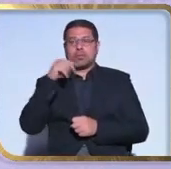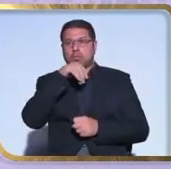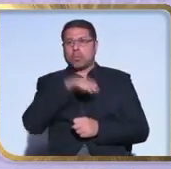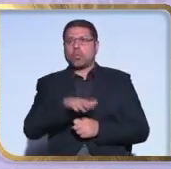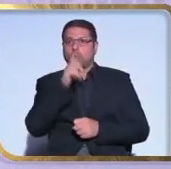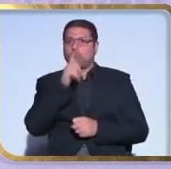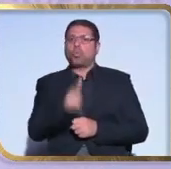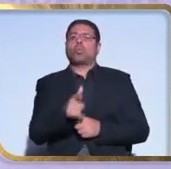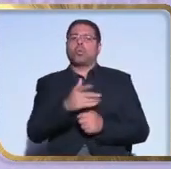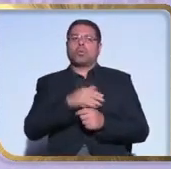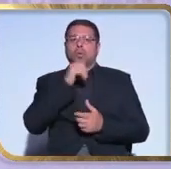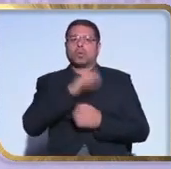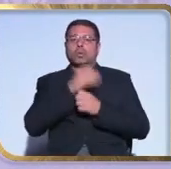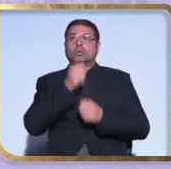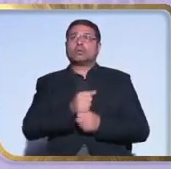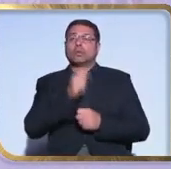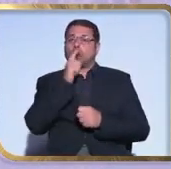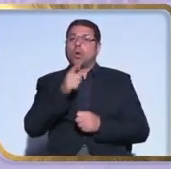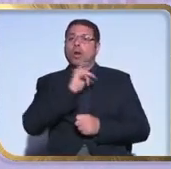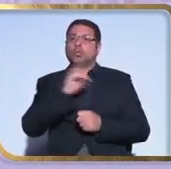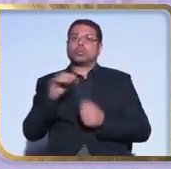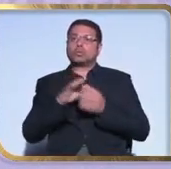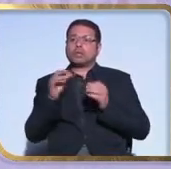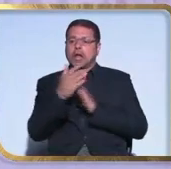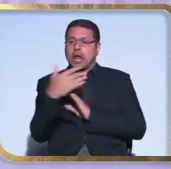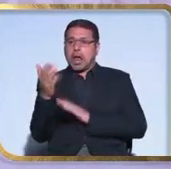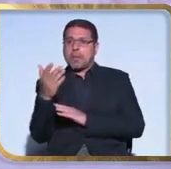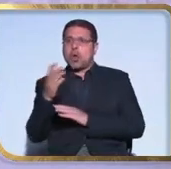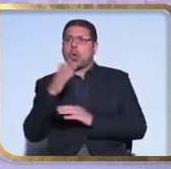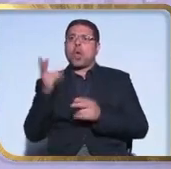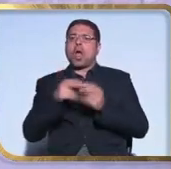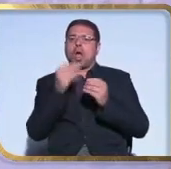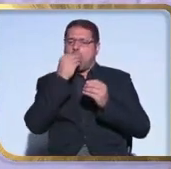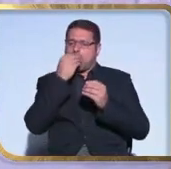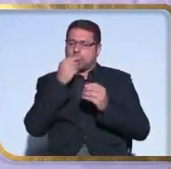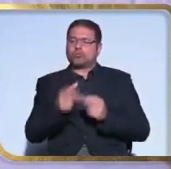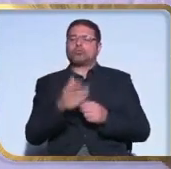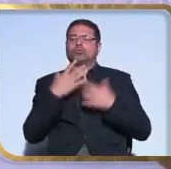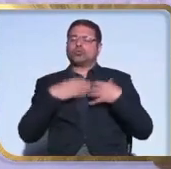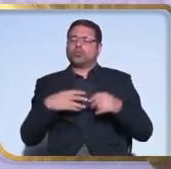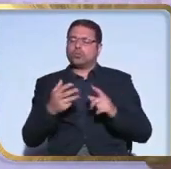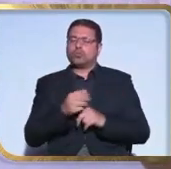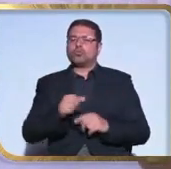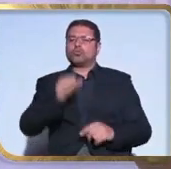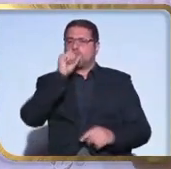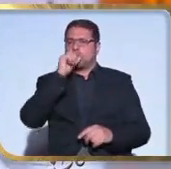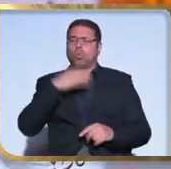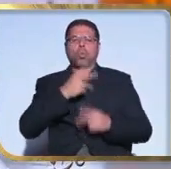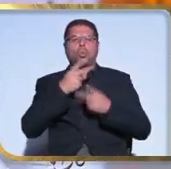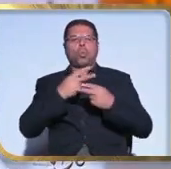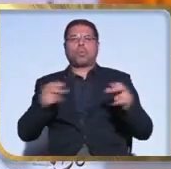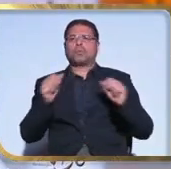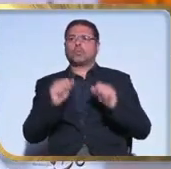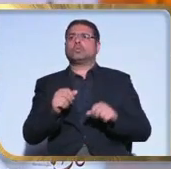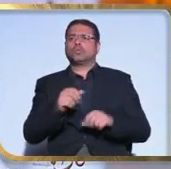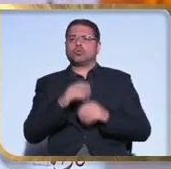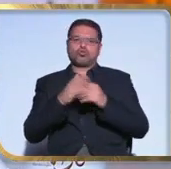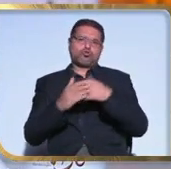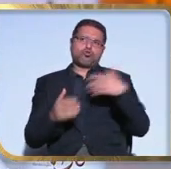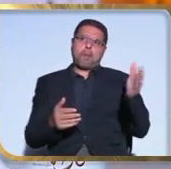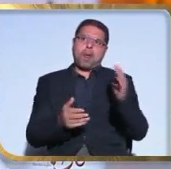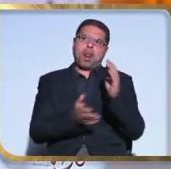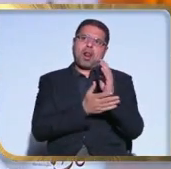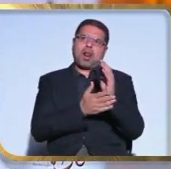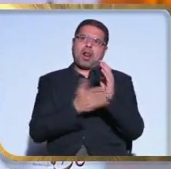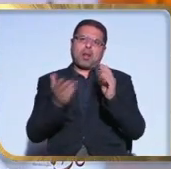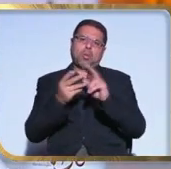النبي صلى الله عليه وسلم كان يجعل يمينه لطعامه وشرابه وثيابه ويجعل شماله